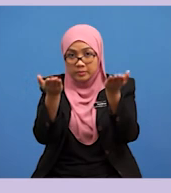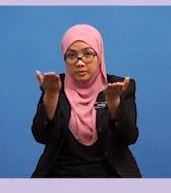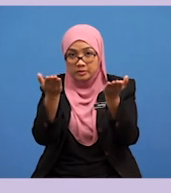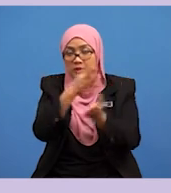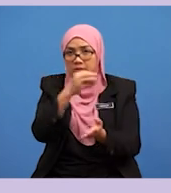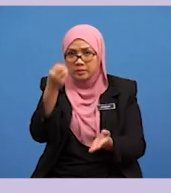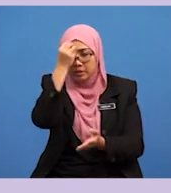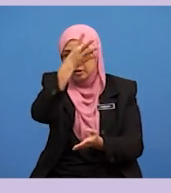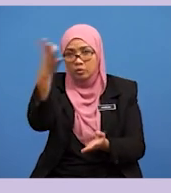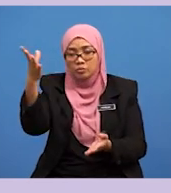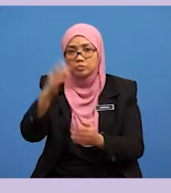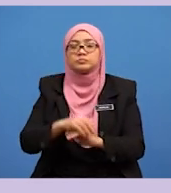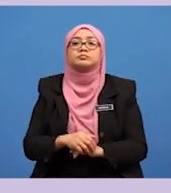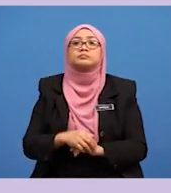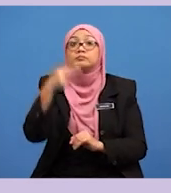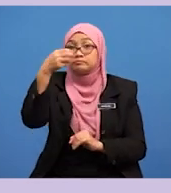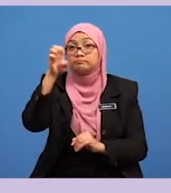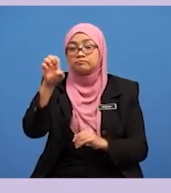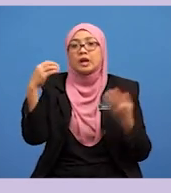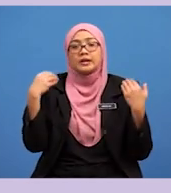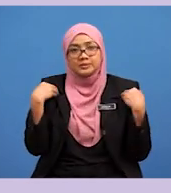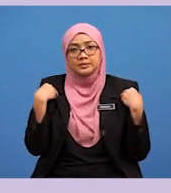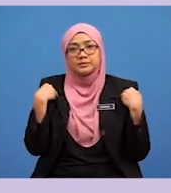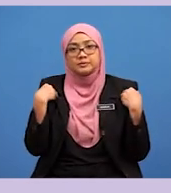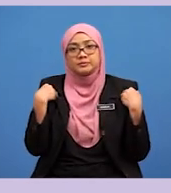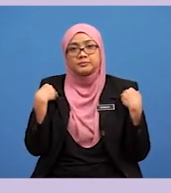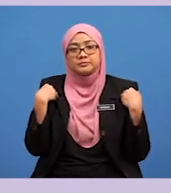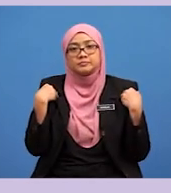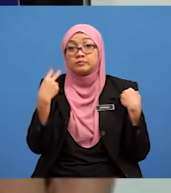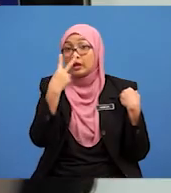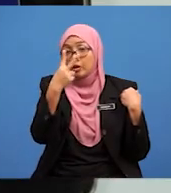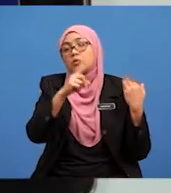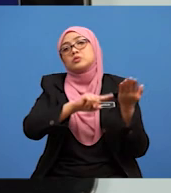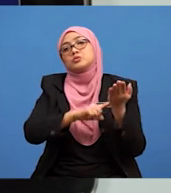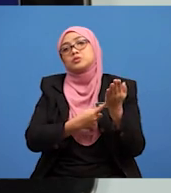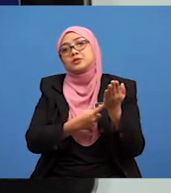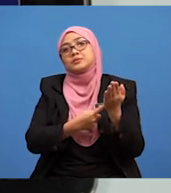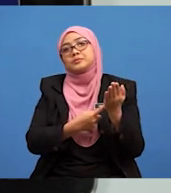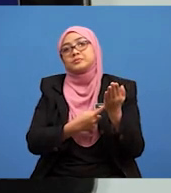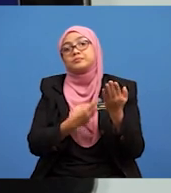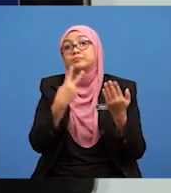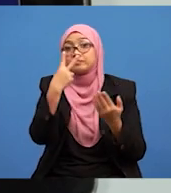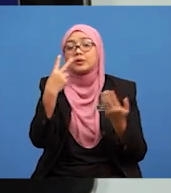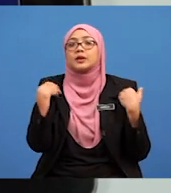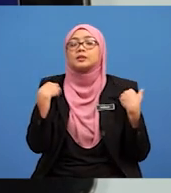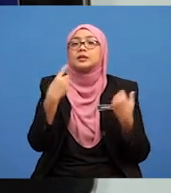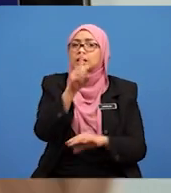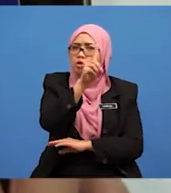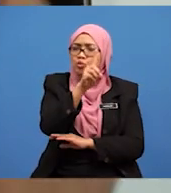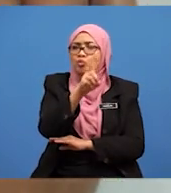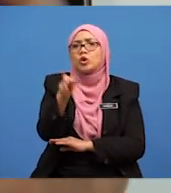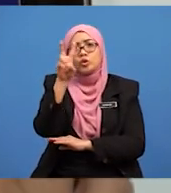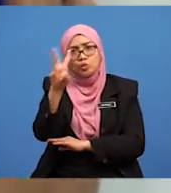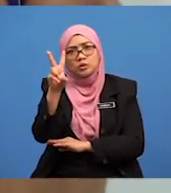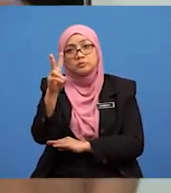berikut. Helium mempunyai, kita lihat semula di atas, 1, 2.